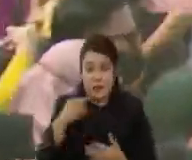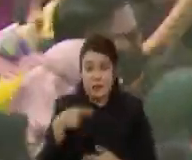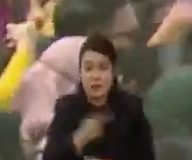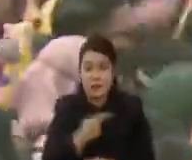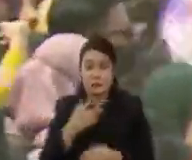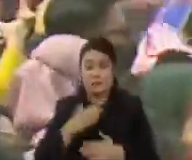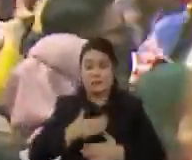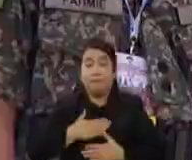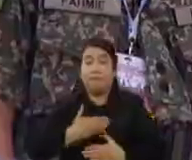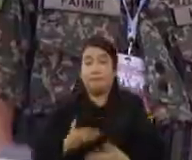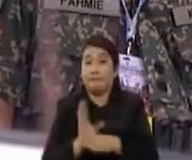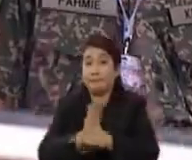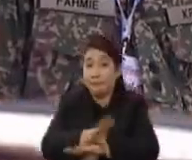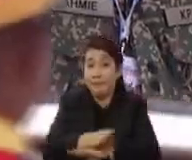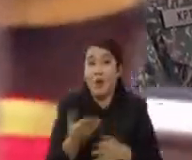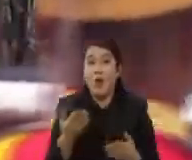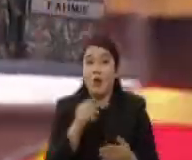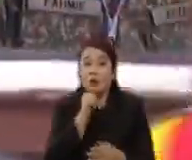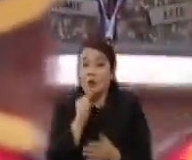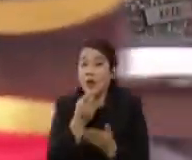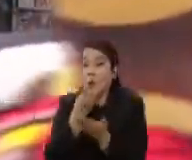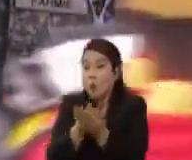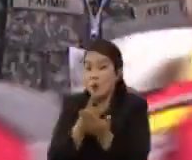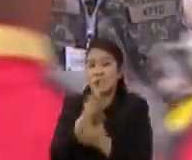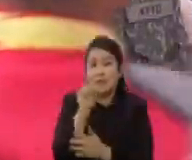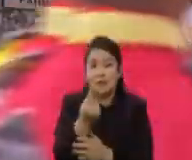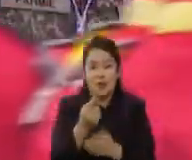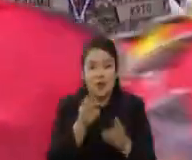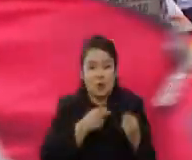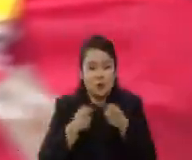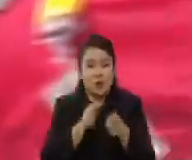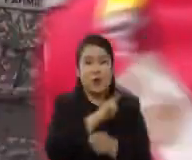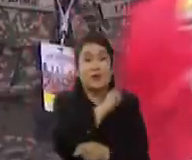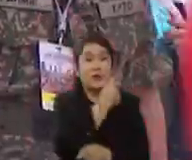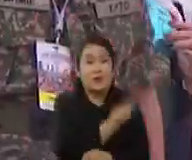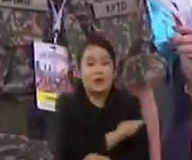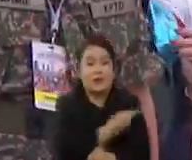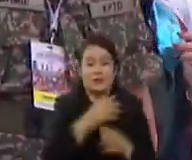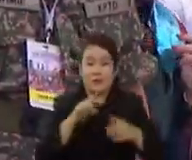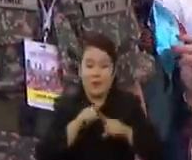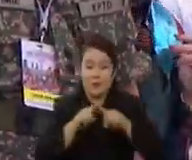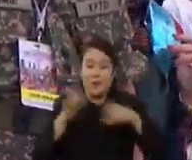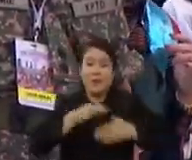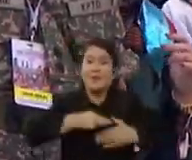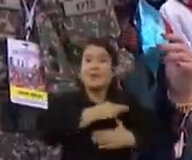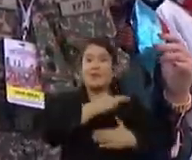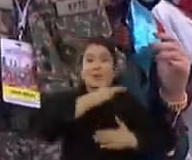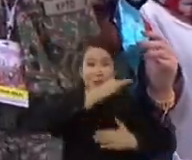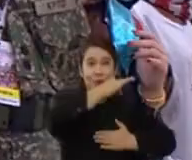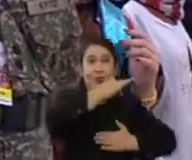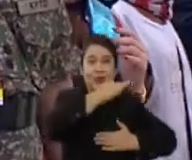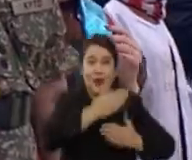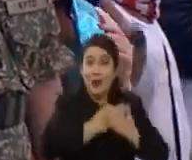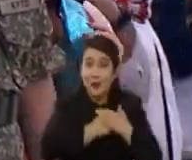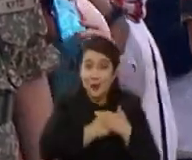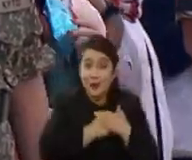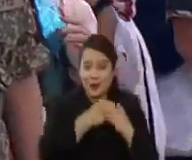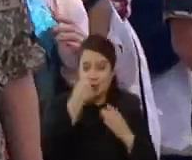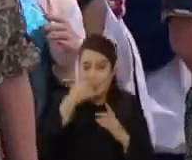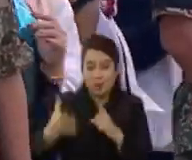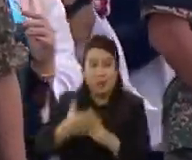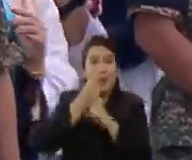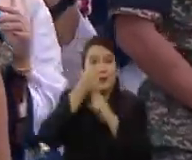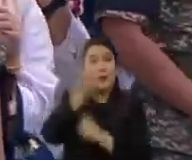berkorban, bukan sahaja wang ringgit dan usaha tenaga, bahkan jiwa dan raga jua. Mengecapi